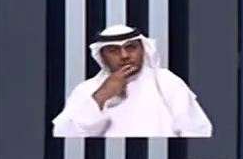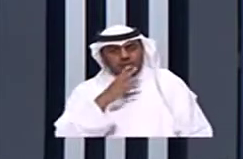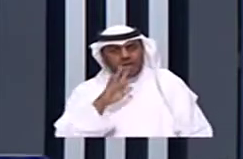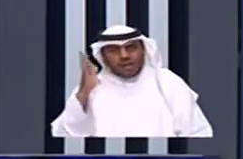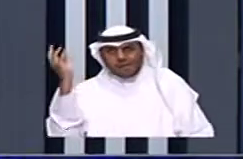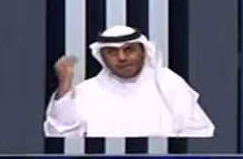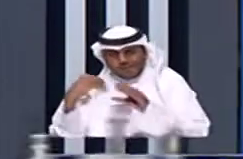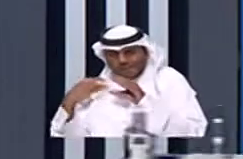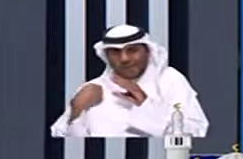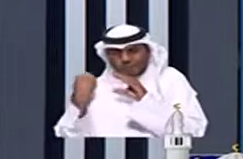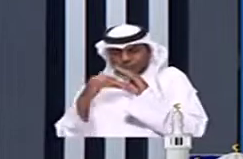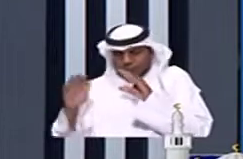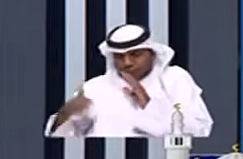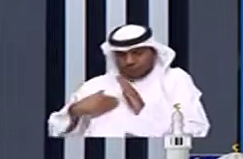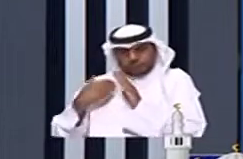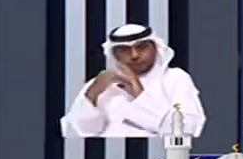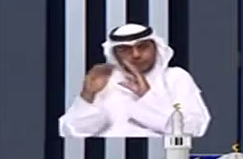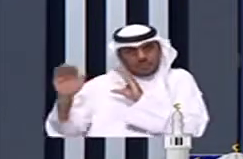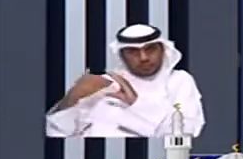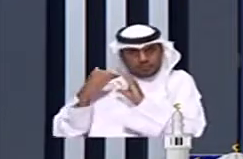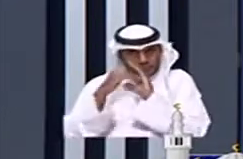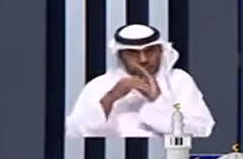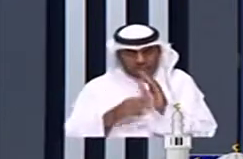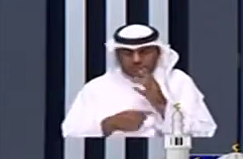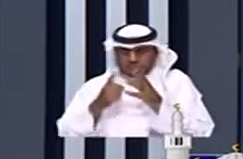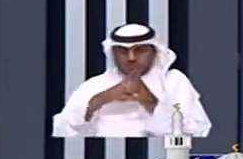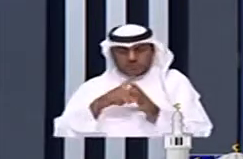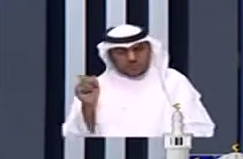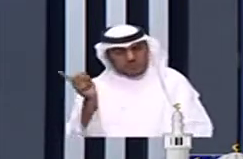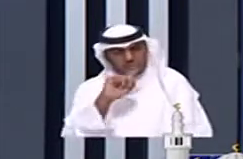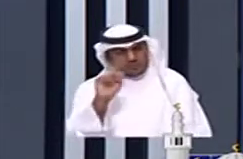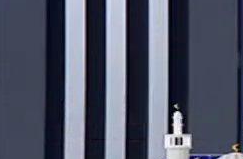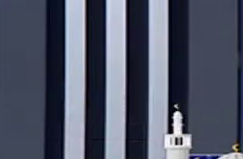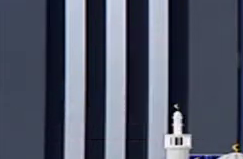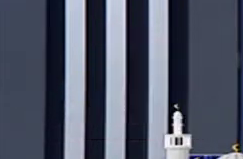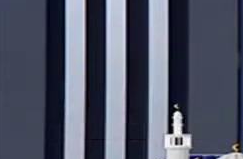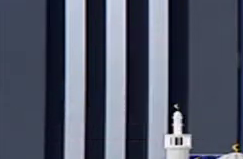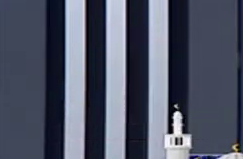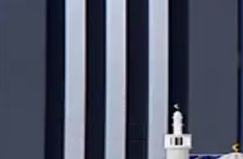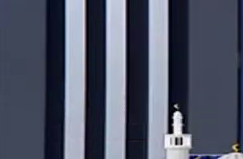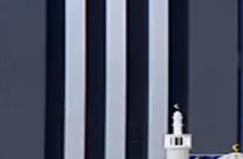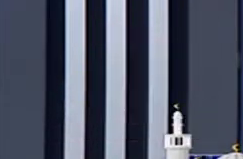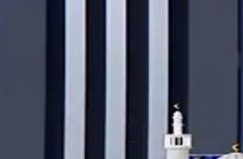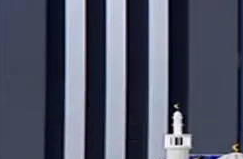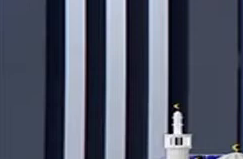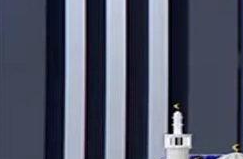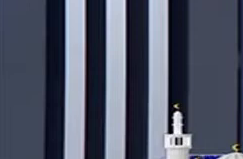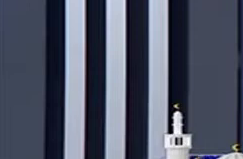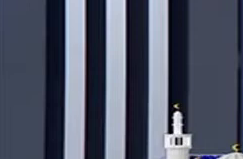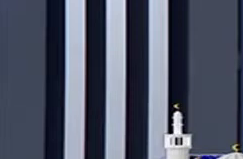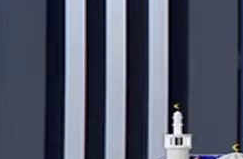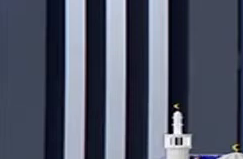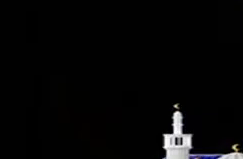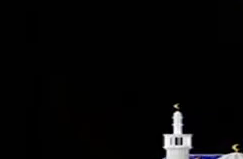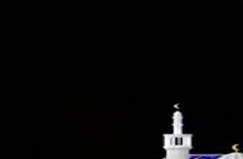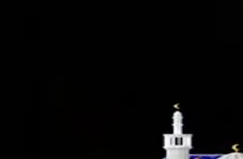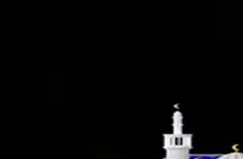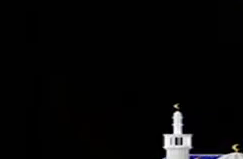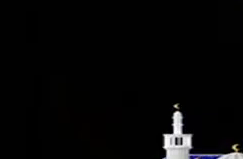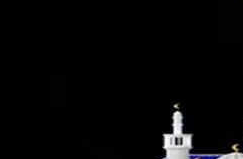اجتماعي متنوعة، فهي أقرب إلى حرب نفسية وحرب الأعصاب يتسلل فيها ضعاف النفوس